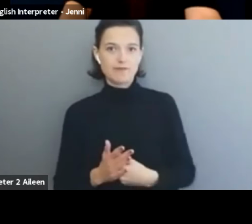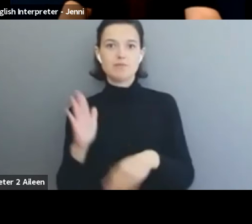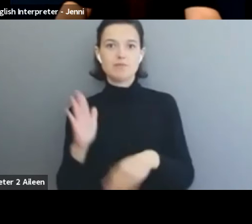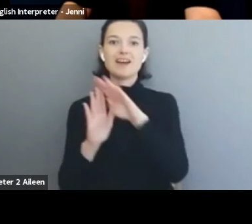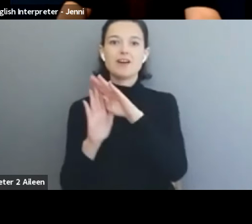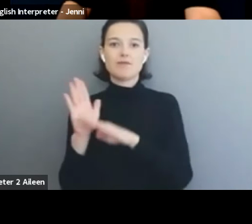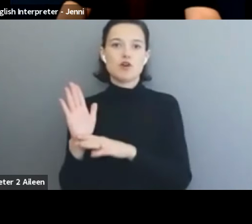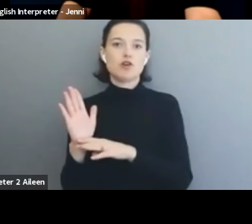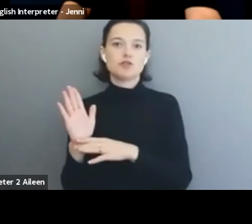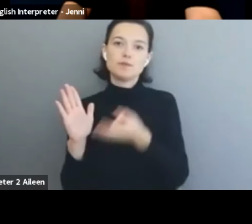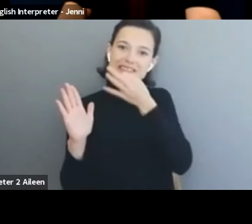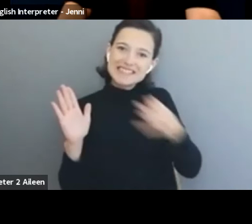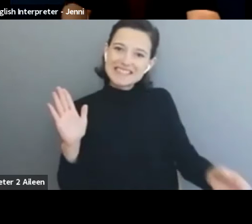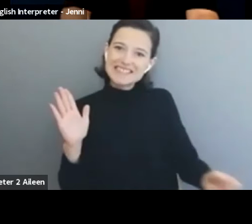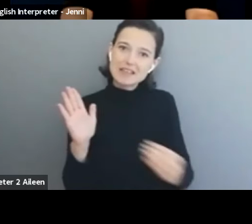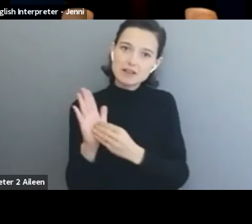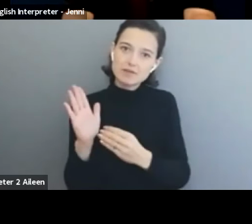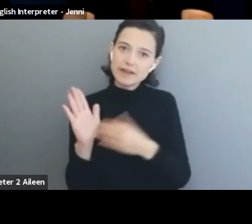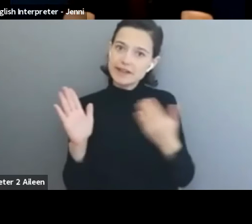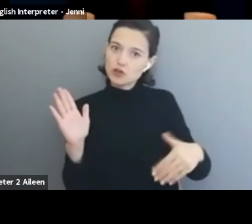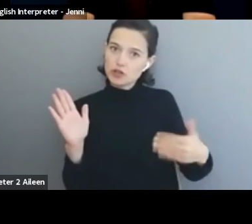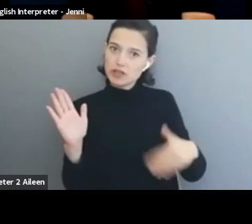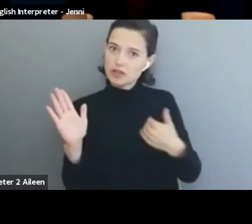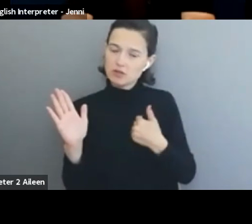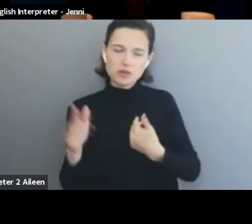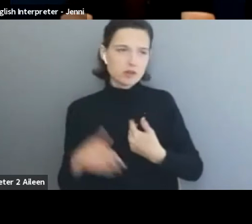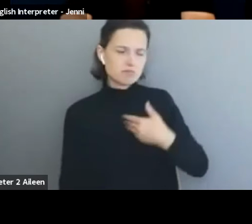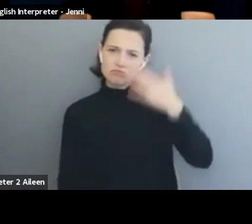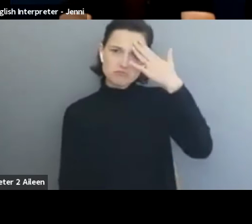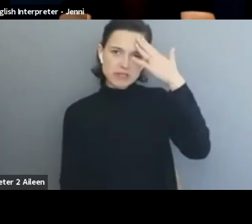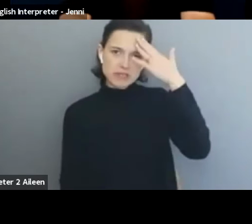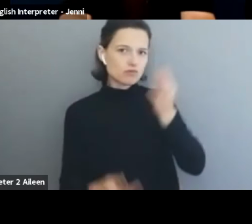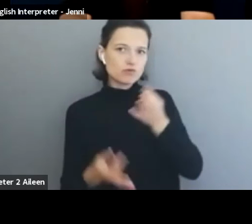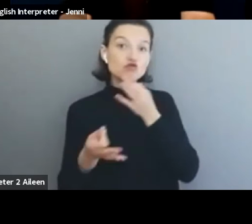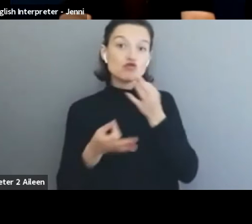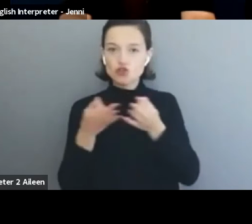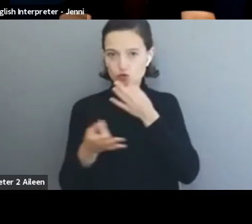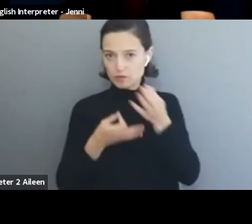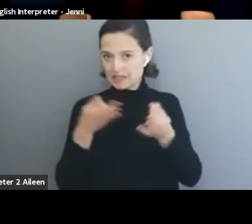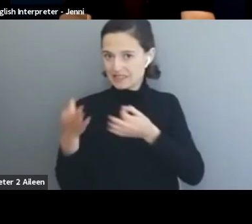genau festlegen wird. Meiner Kenntnis nach sind auch noch nicht keine speziellen